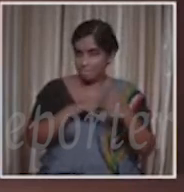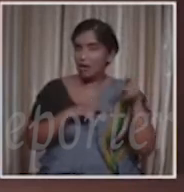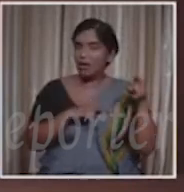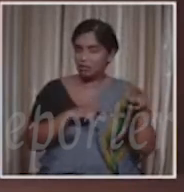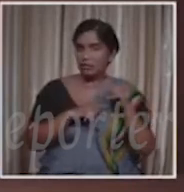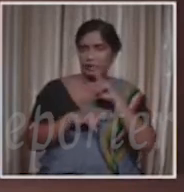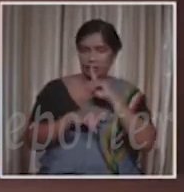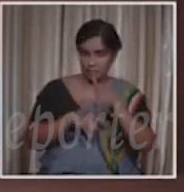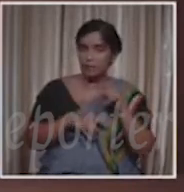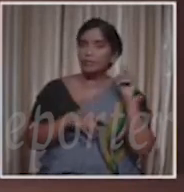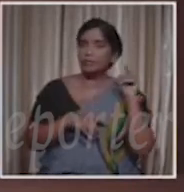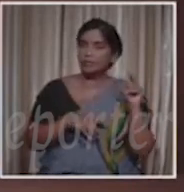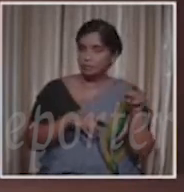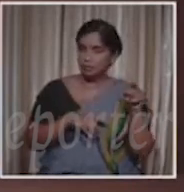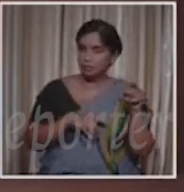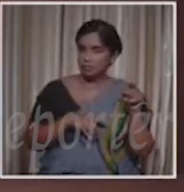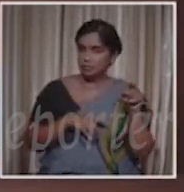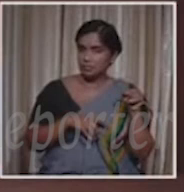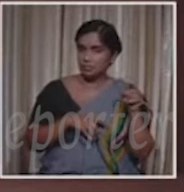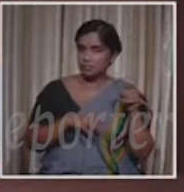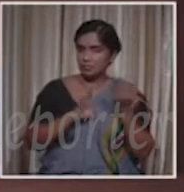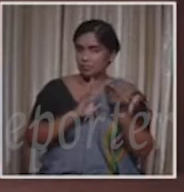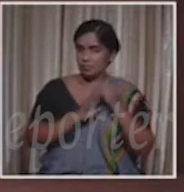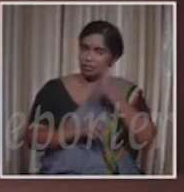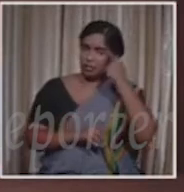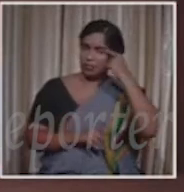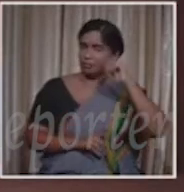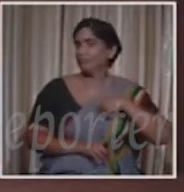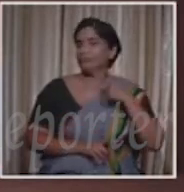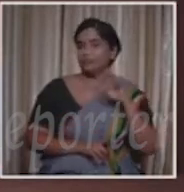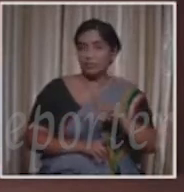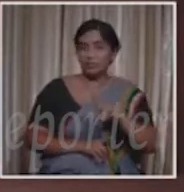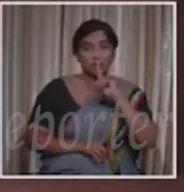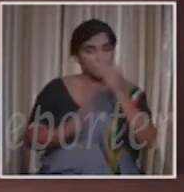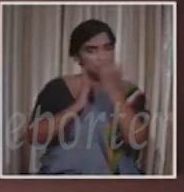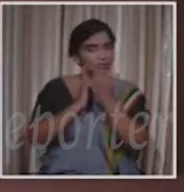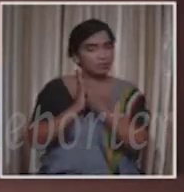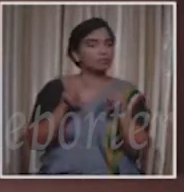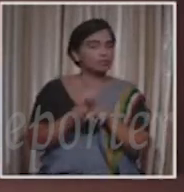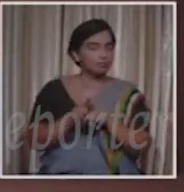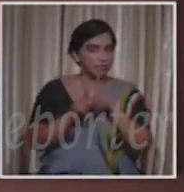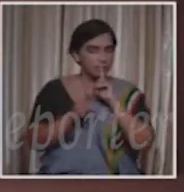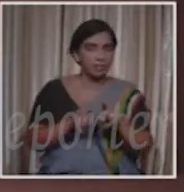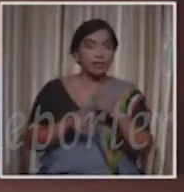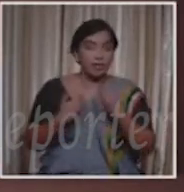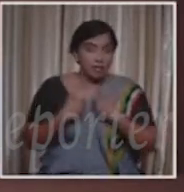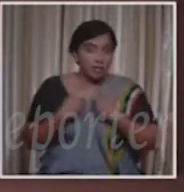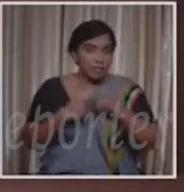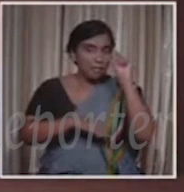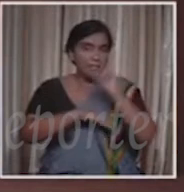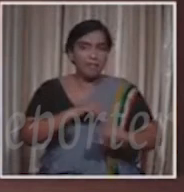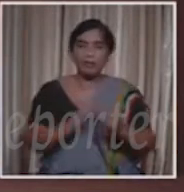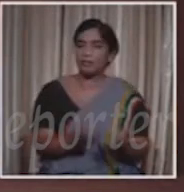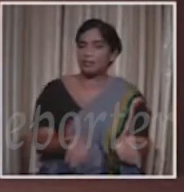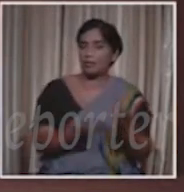ඉතාමත් පූර්ව නිගමනයක ඉන්නවා ඉදිරිපත් කරපු කරුණු අනුව මේ අප විසින් සැලසුම්කට දියත් කරන